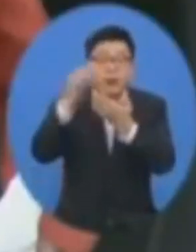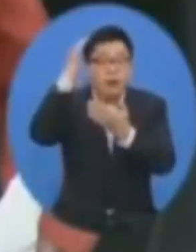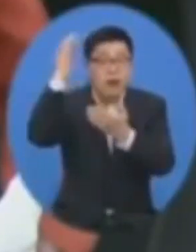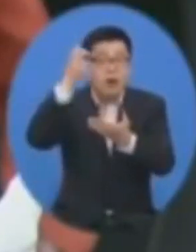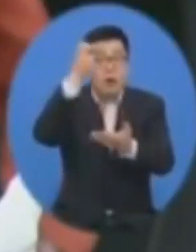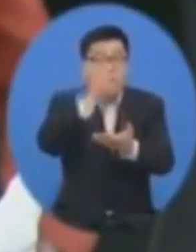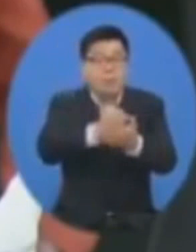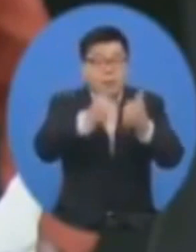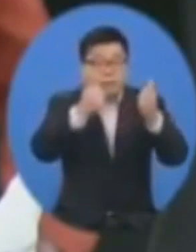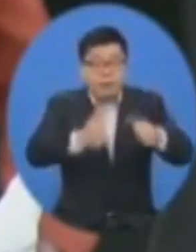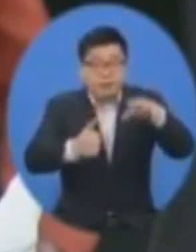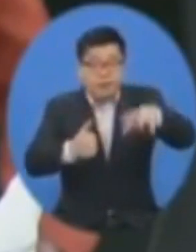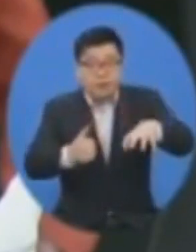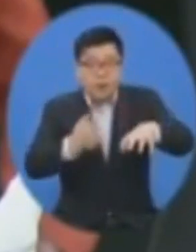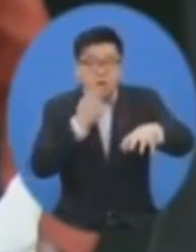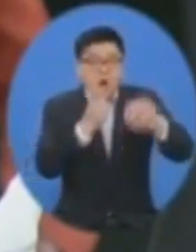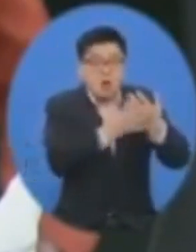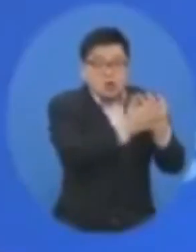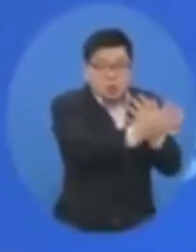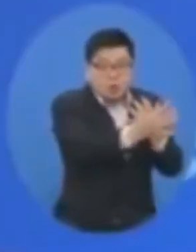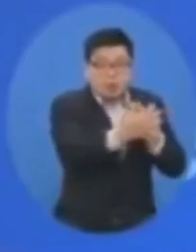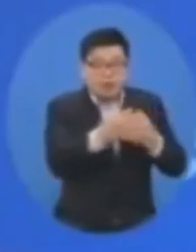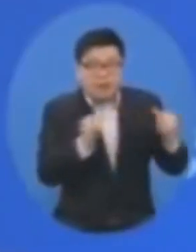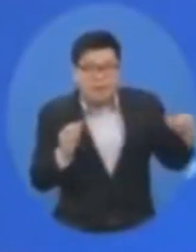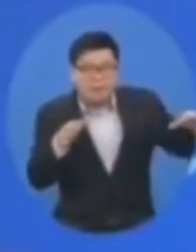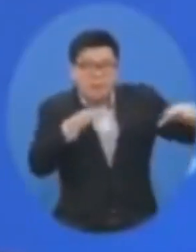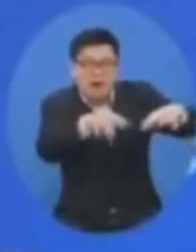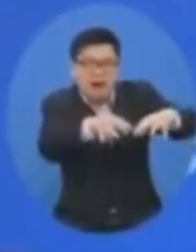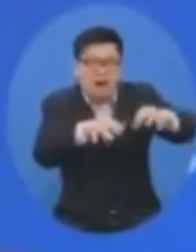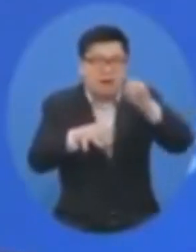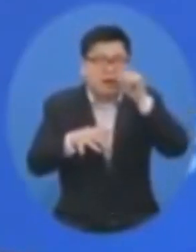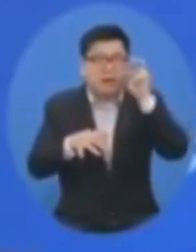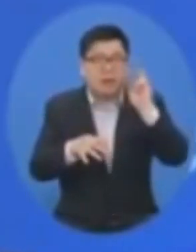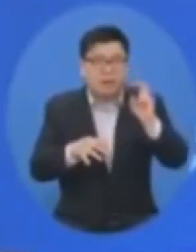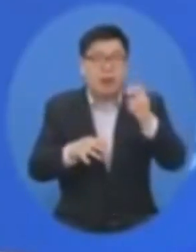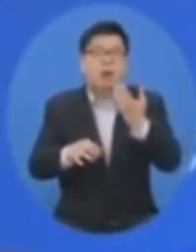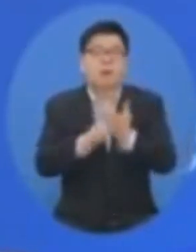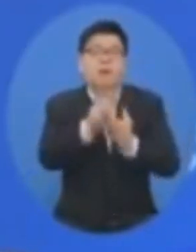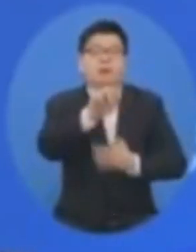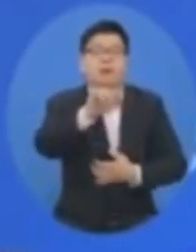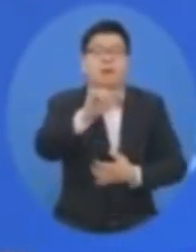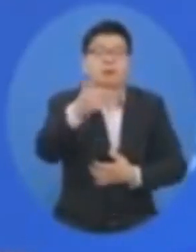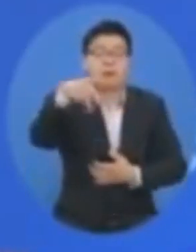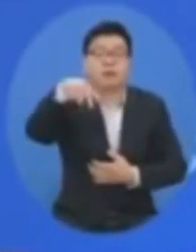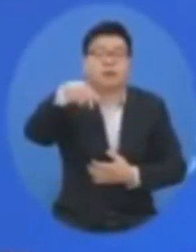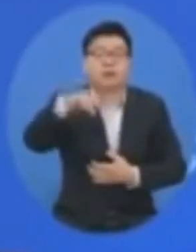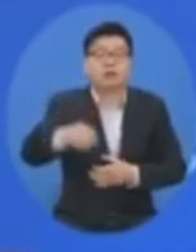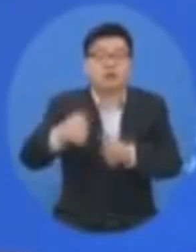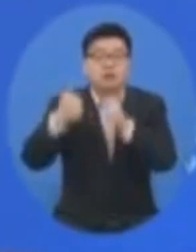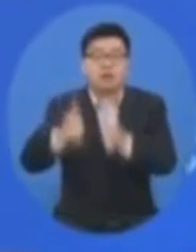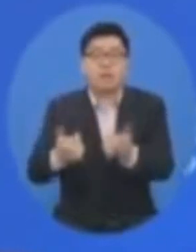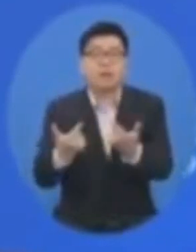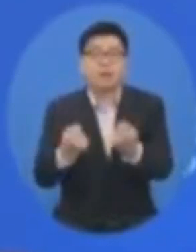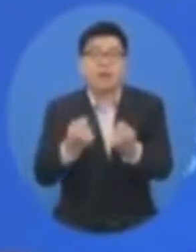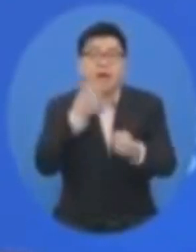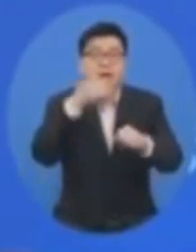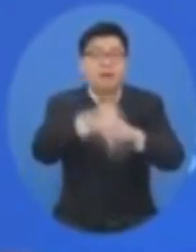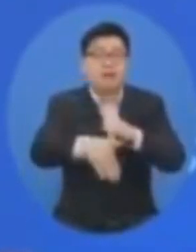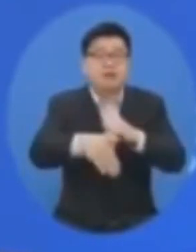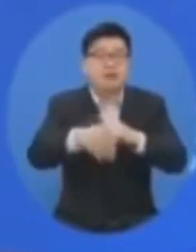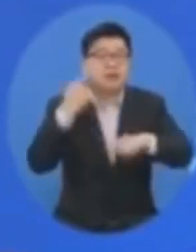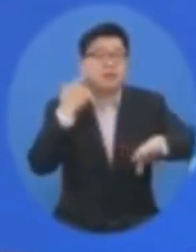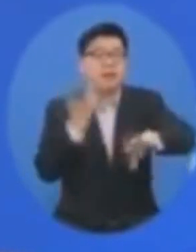헌법재판소로 촛불과 반대 세력들이 다 몰려갈 것이다. 그건 민중재판이 된다. 민주주의를 부정하는 것이